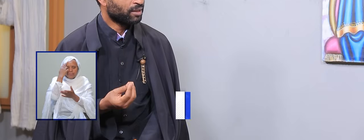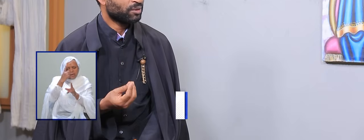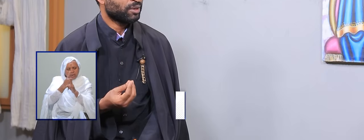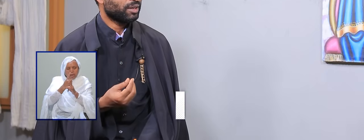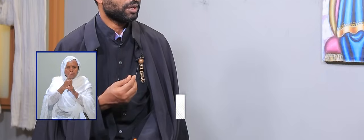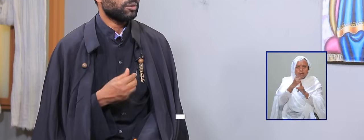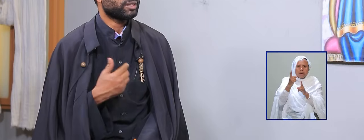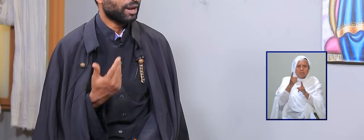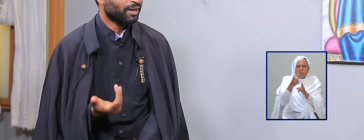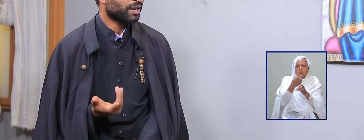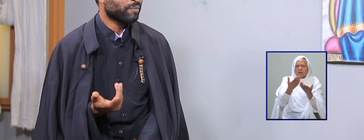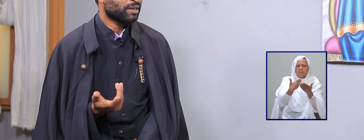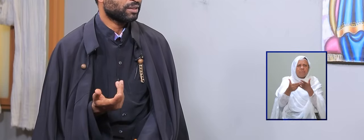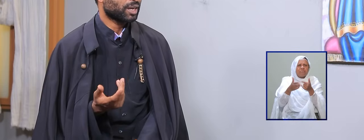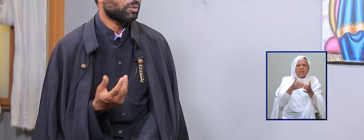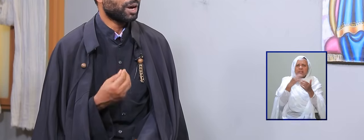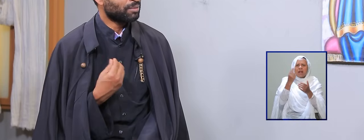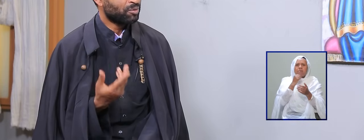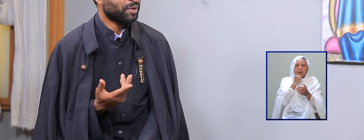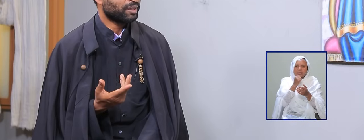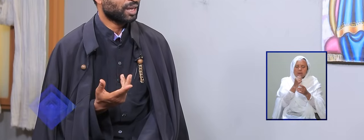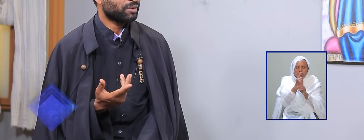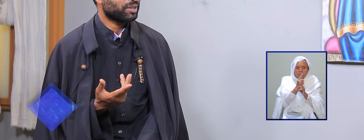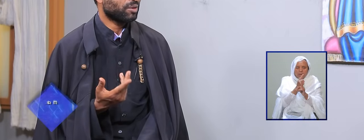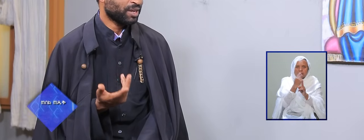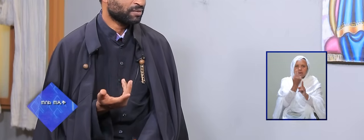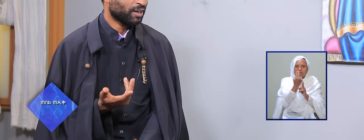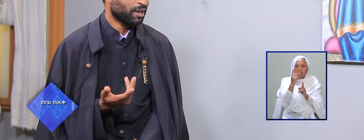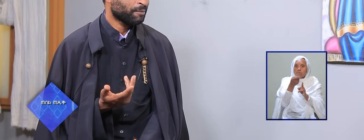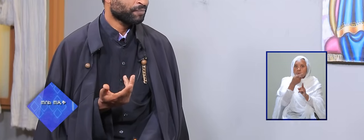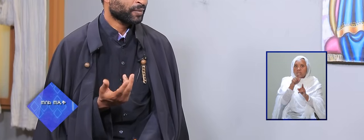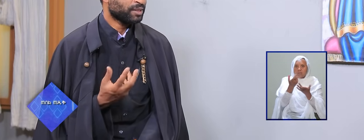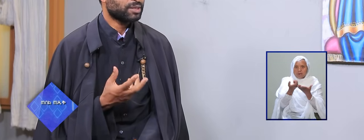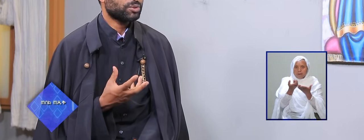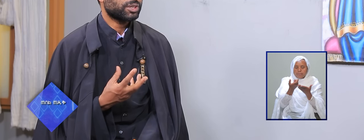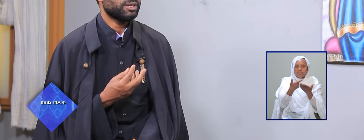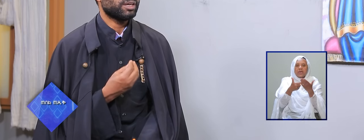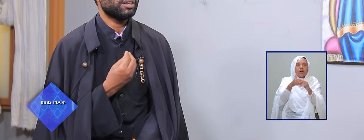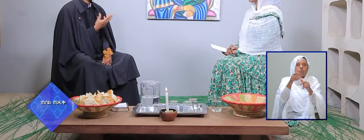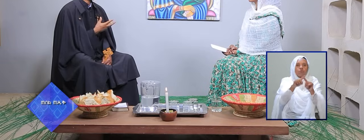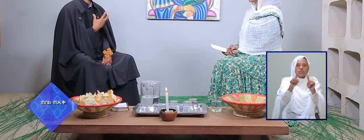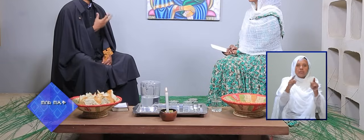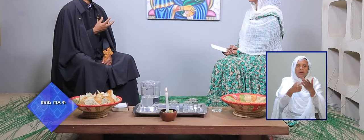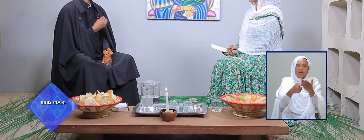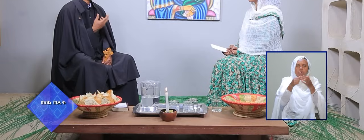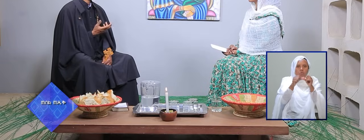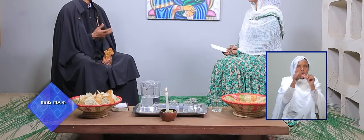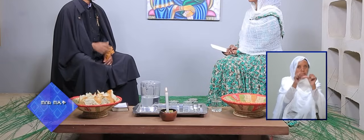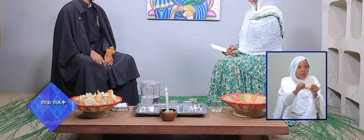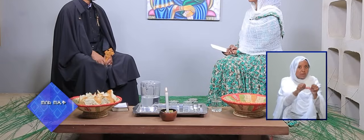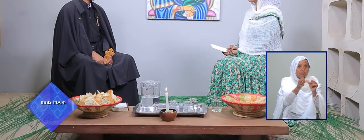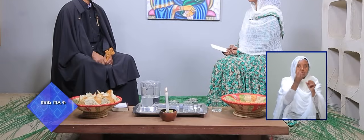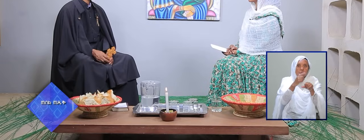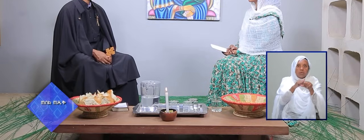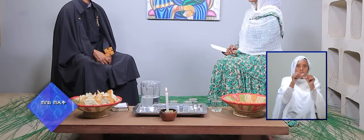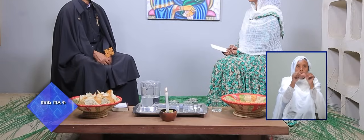እርግጠኝነት የሆነ እንደው ለተራ ነገር የማንጠቀመው በአግባቡ የምንጠቀምበት ሊሆን ያስፈልጋል። ከዛ ውጭ ግን ይሄ የሚውል የሚያድር ብዙ ጊዜ